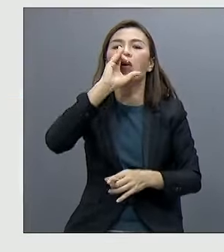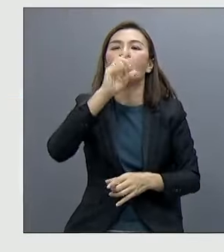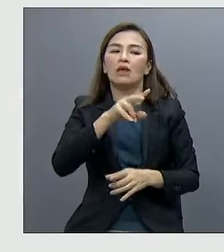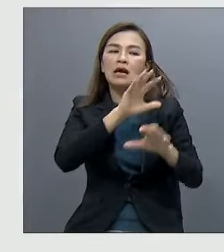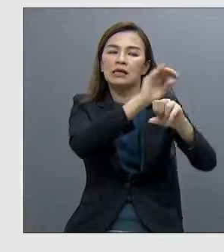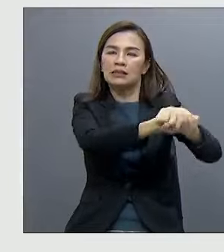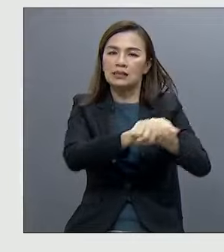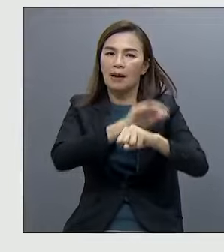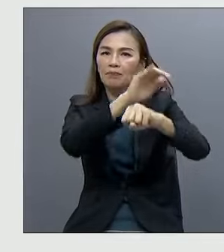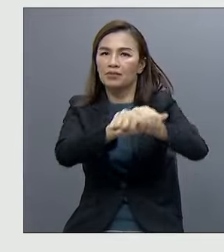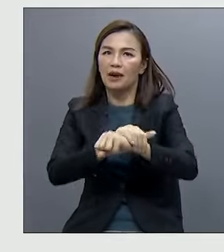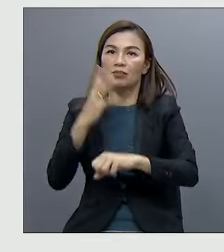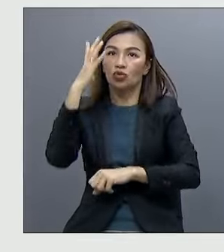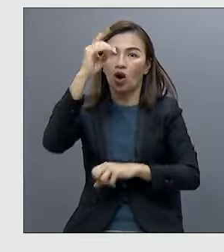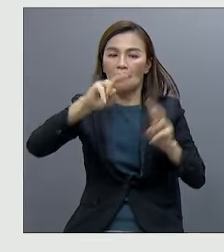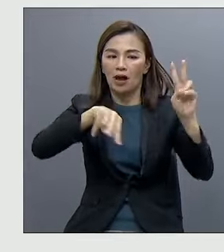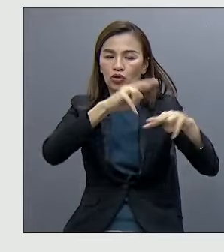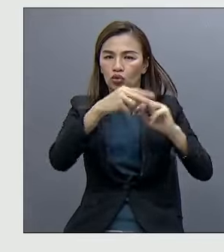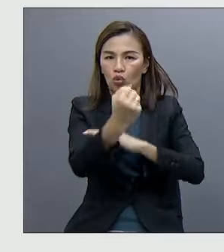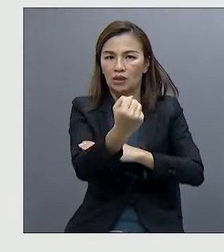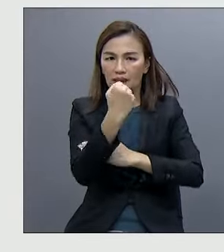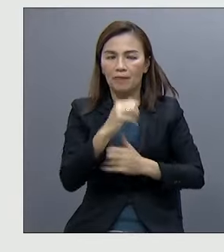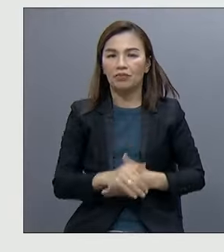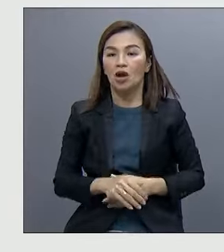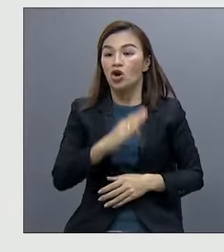จะเพิ่มความเข้มงวดมากขึ้นถ้าประชาชนมีเบาะ